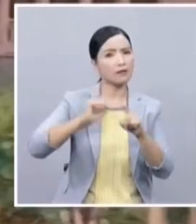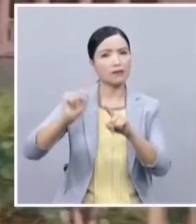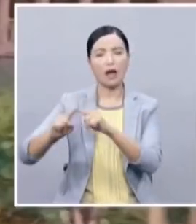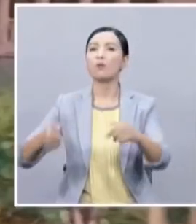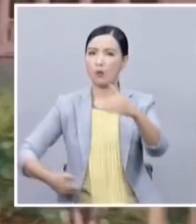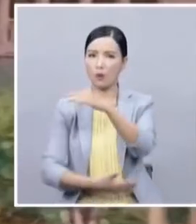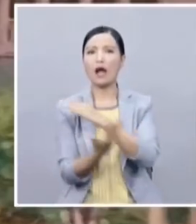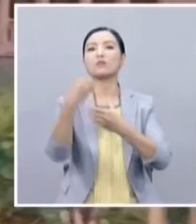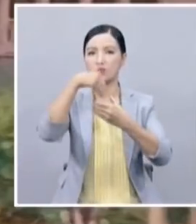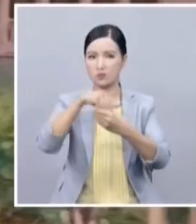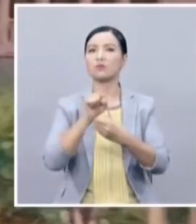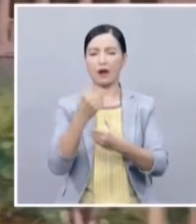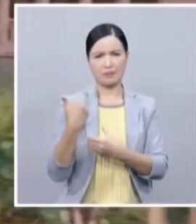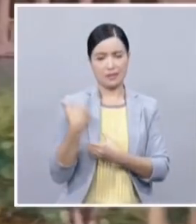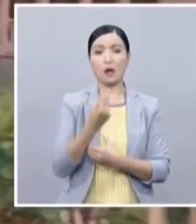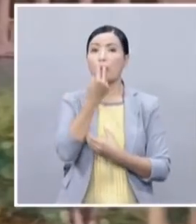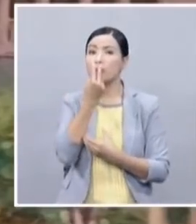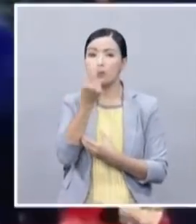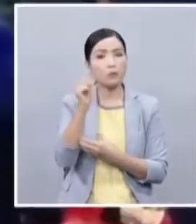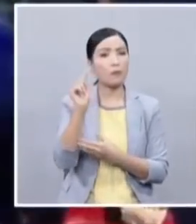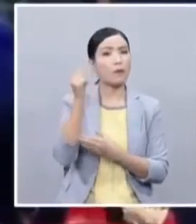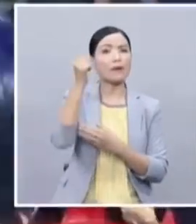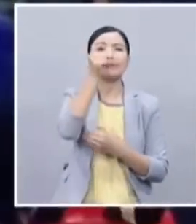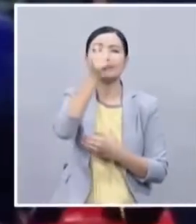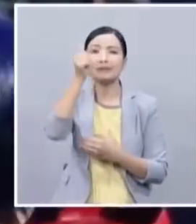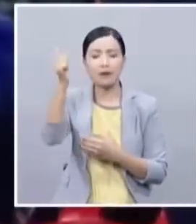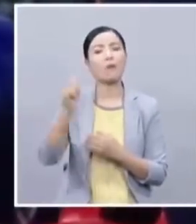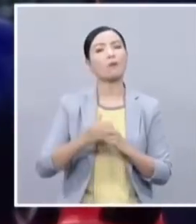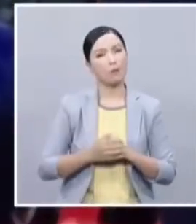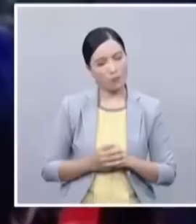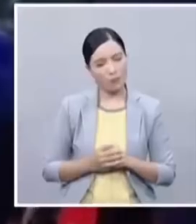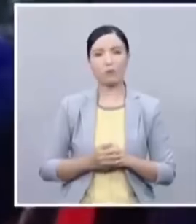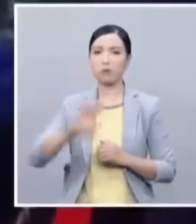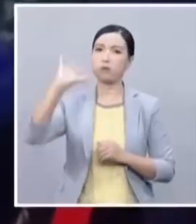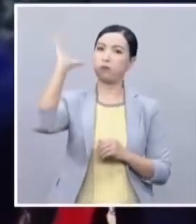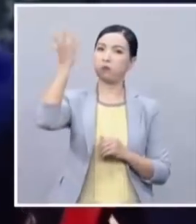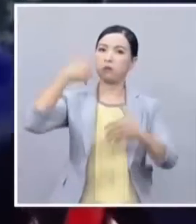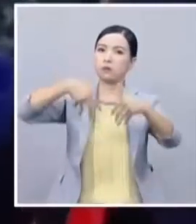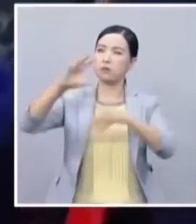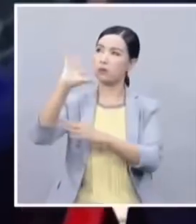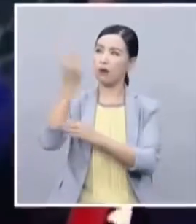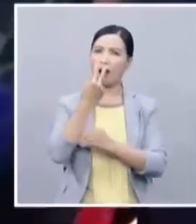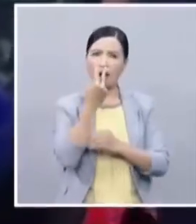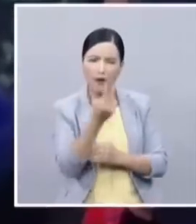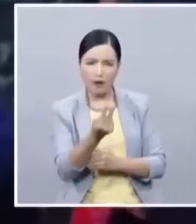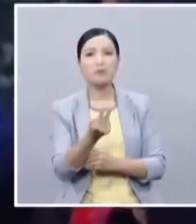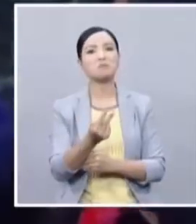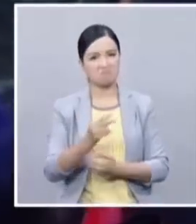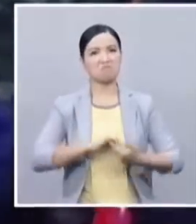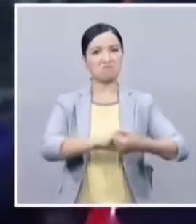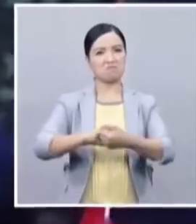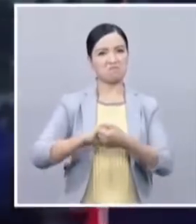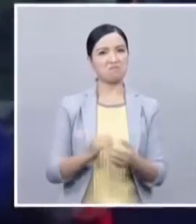อกาสเสมอหากเรามองด้วยสายตาที่สร้างสรรค์อย่างน้อยก็จะเป็นการแสดงให้ชาวโลกได้เห็นถึงพลังแห่งความรู้รักสามั